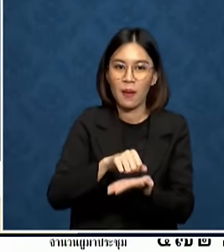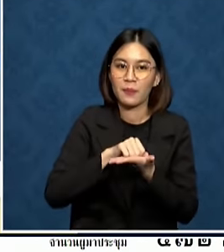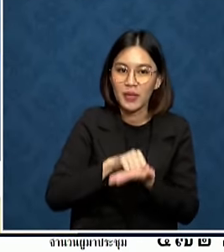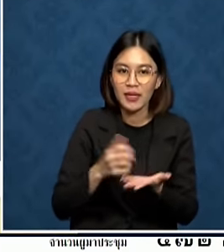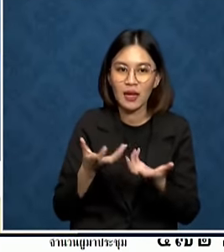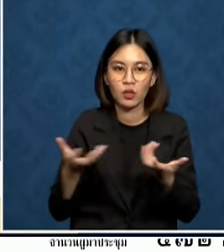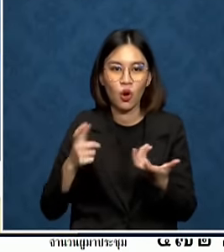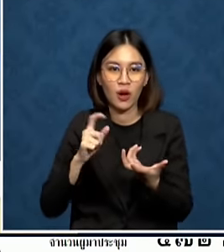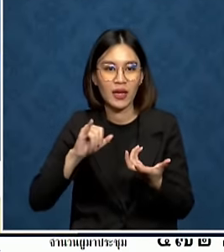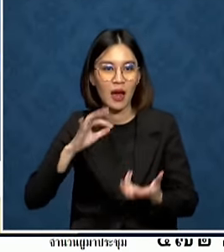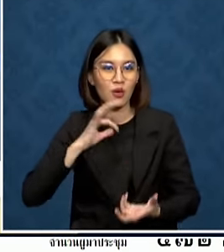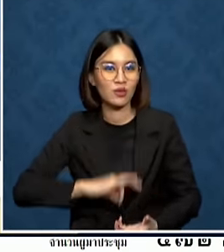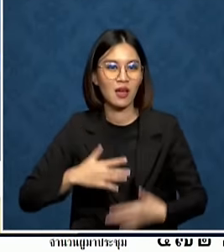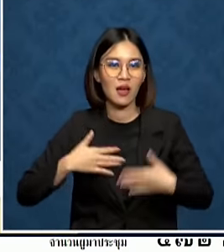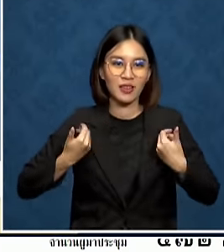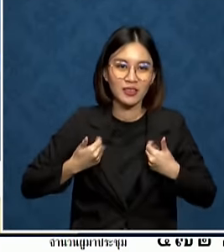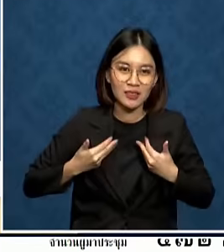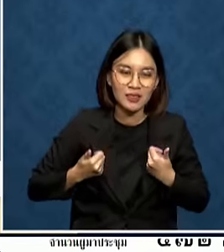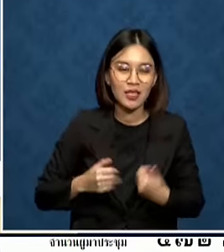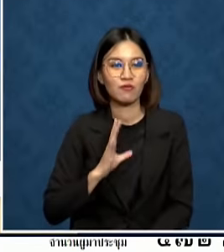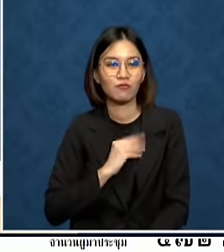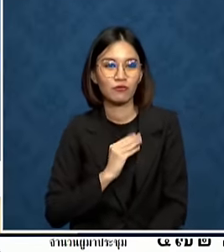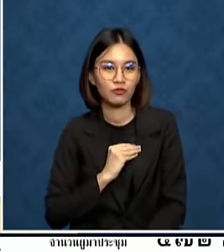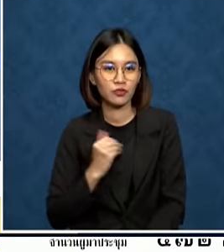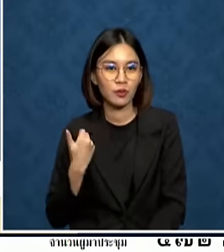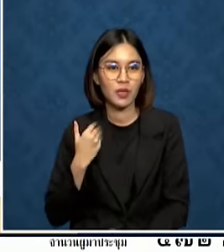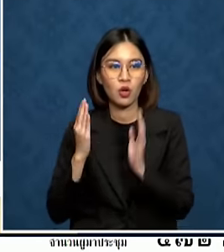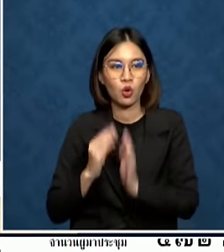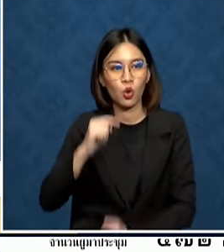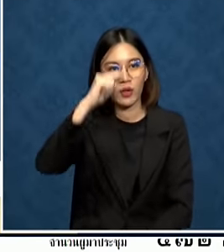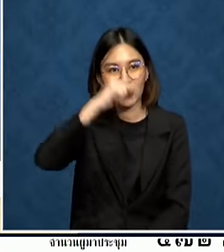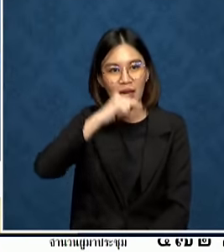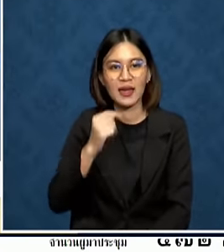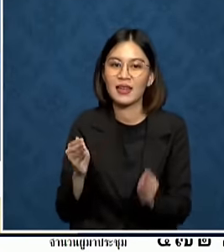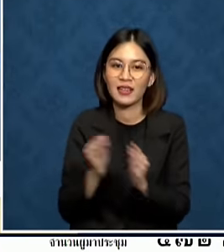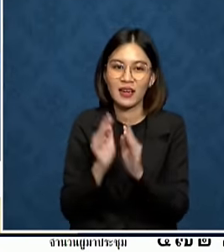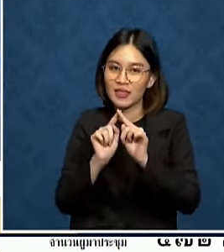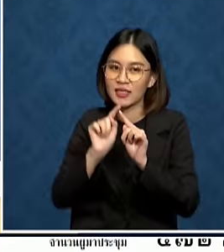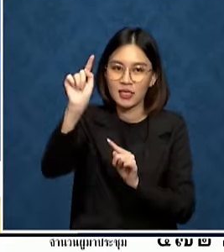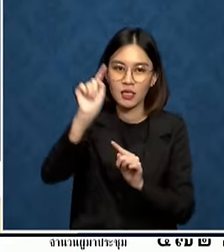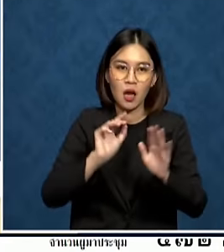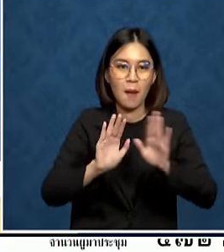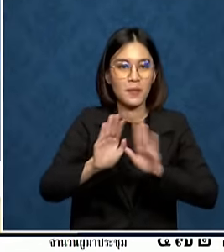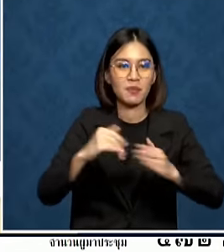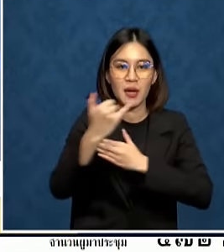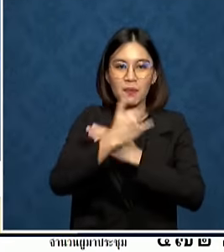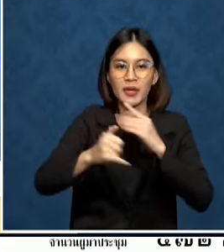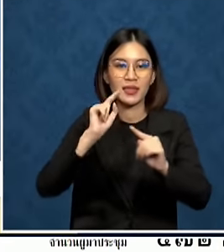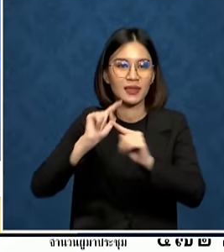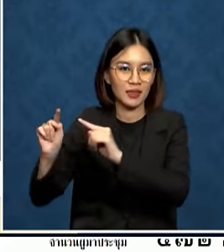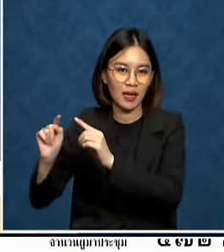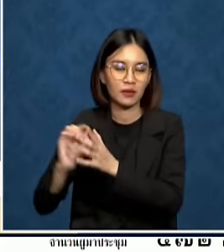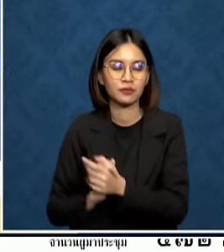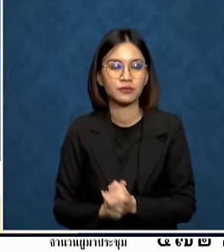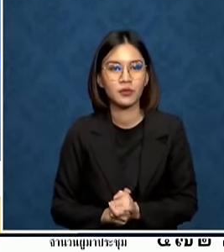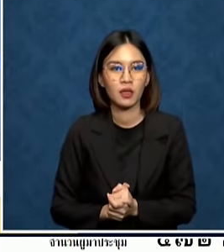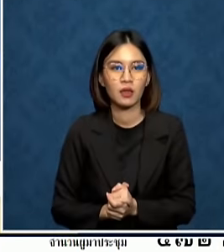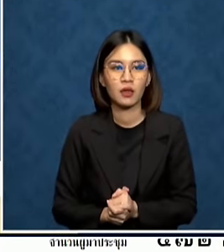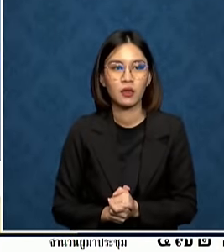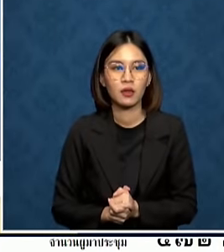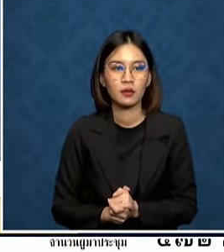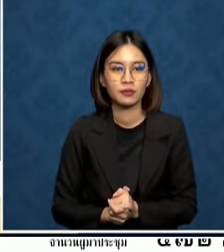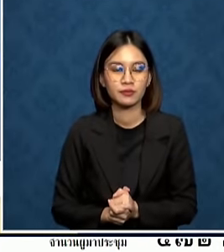AIทำให้ฉันรู้สึกตื่นเต้นแค่ไหนไม่น่าเชื่อนะครับคนไทยให้คะแนนสูงสุดเทียบกับทุกประเทศที่เขาสำรวจและคงเป็นเพราะ